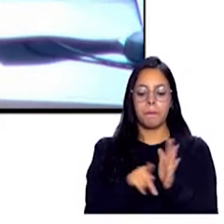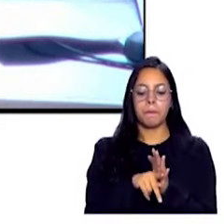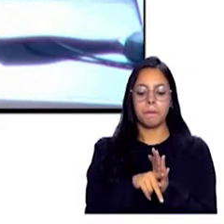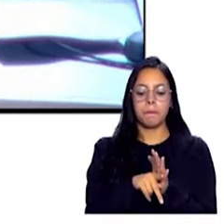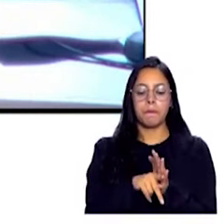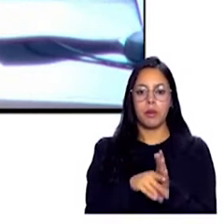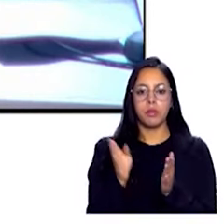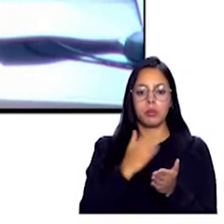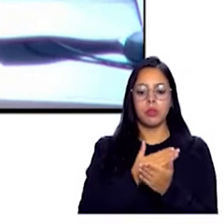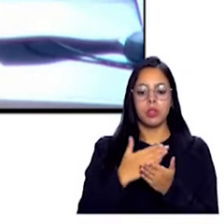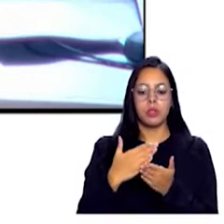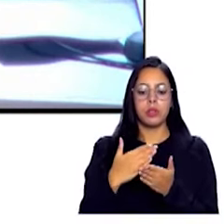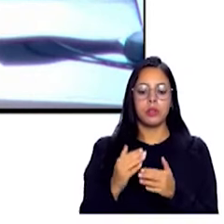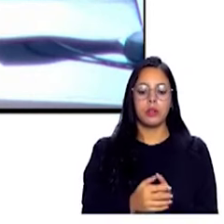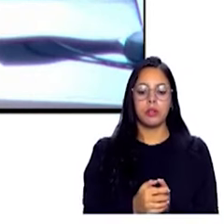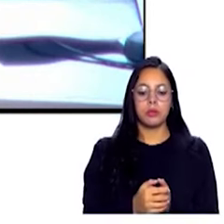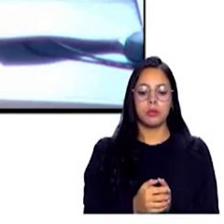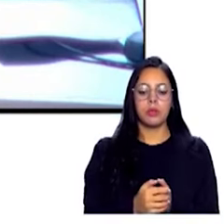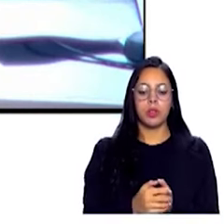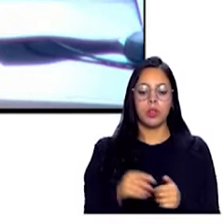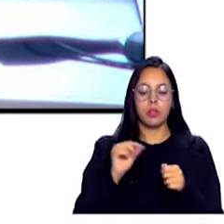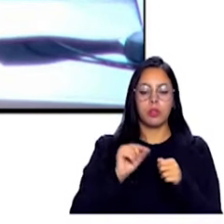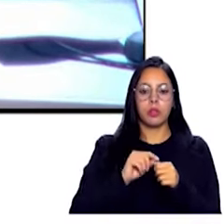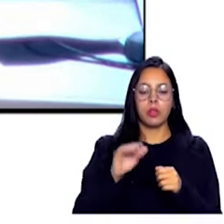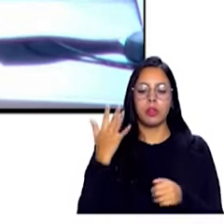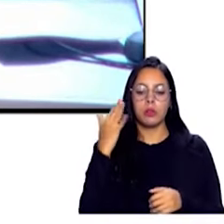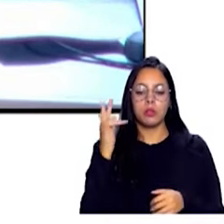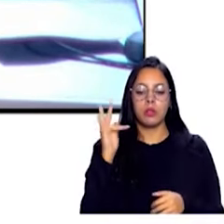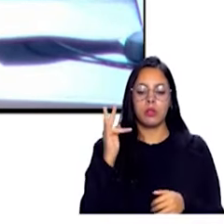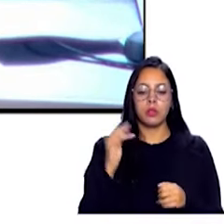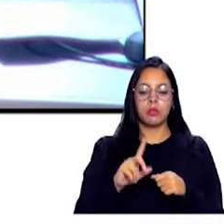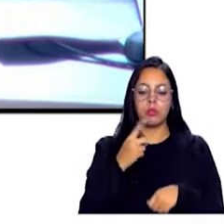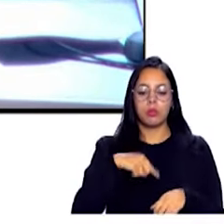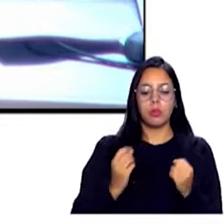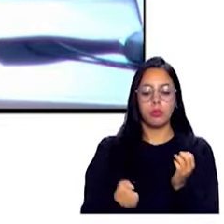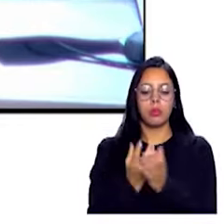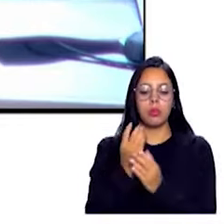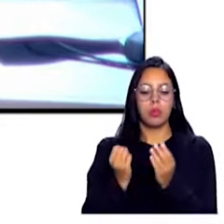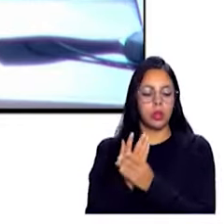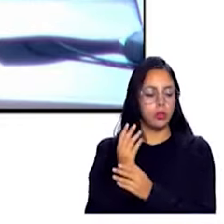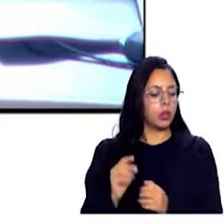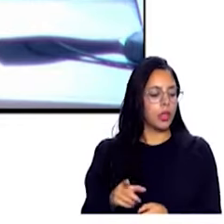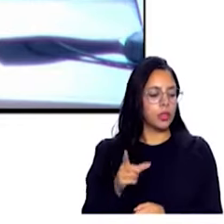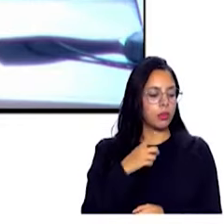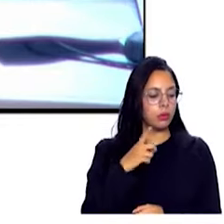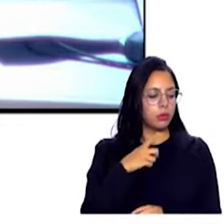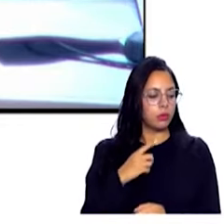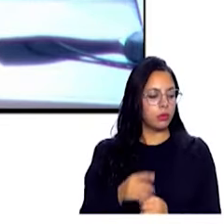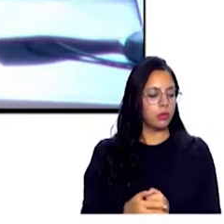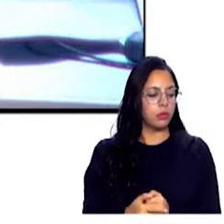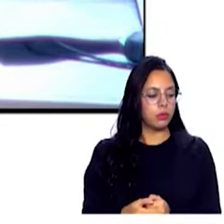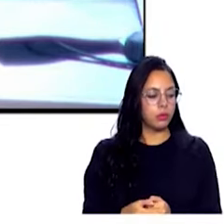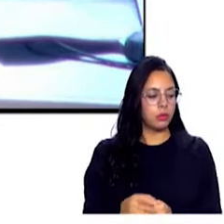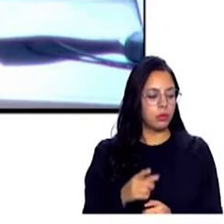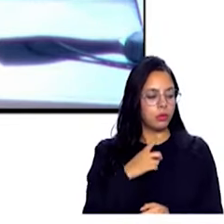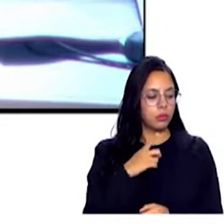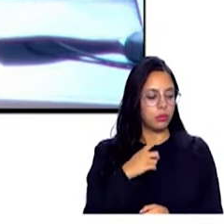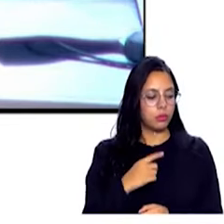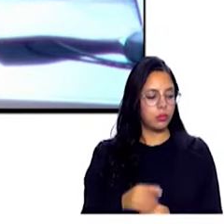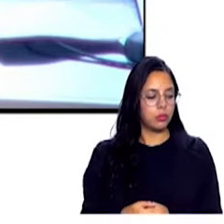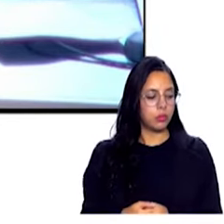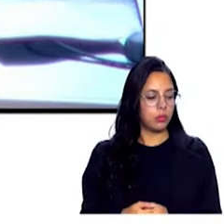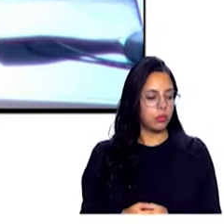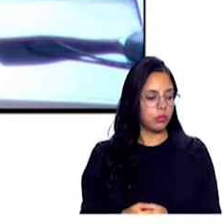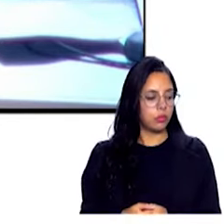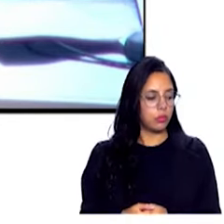a fait en France c'est que l'on a créé ce qu'on appelle des circuits différenciés comme Il Y A une opposition